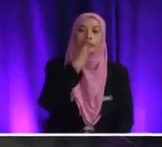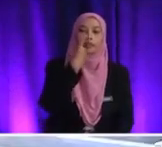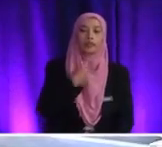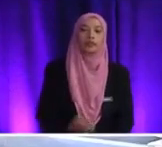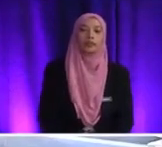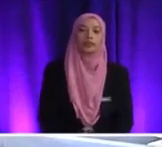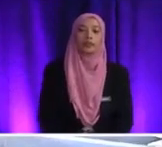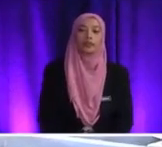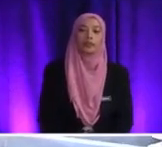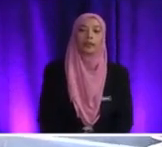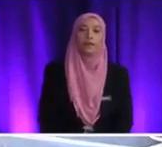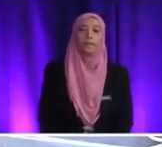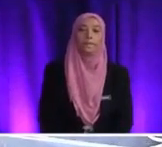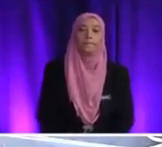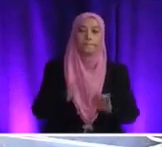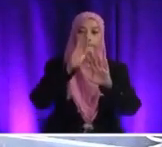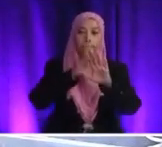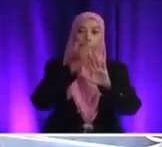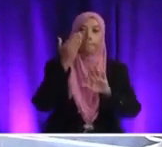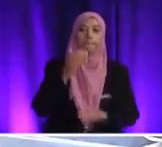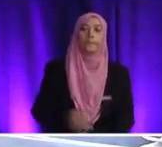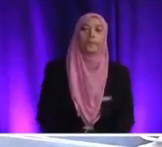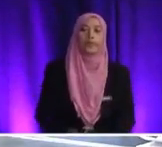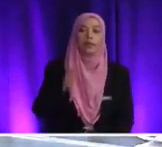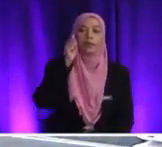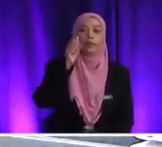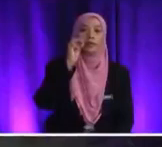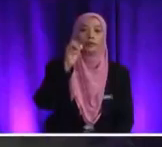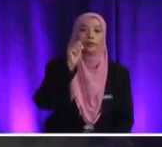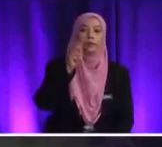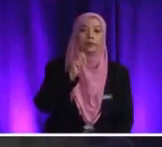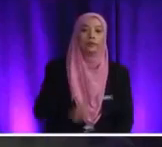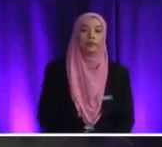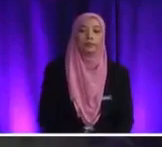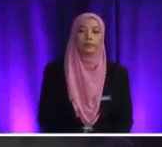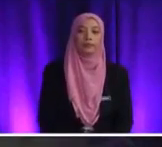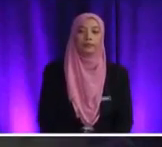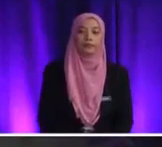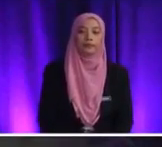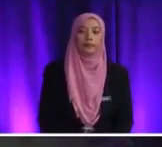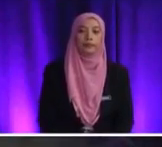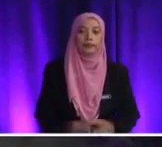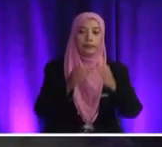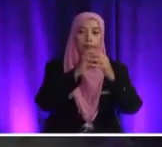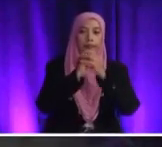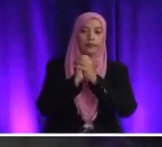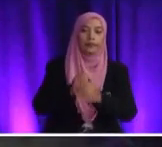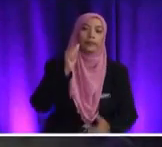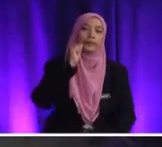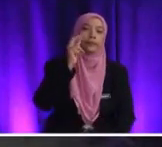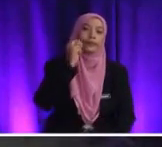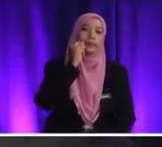sekali Allah amnah jadi itulah minta amnah barusan pada ini dihubungi silakan nah Tani Ayana